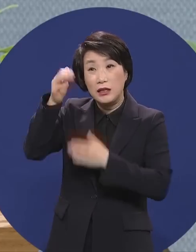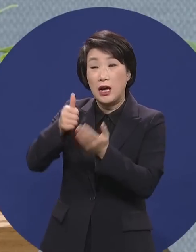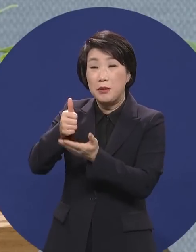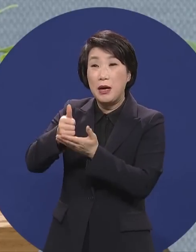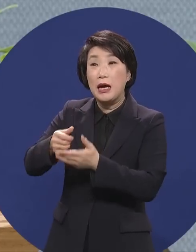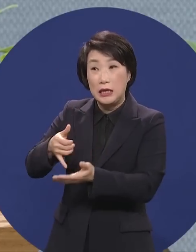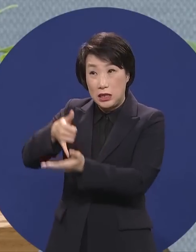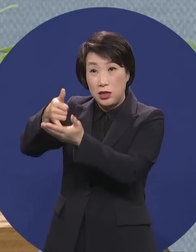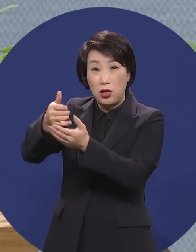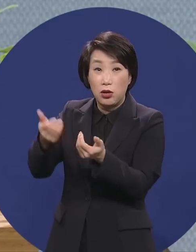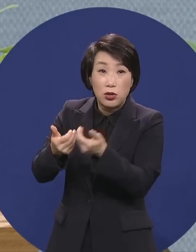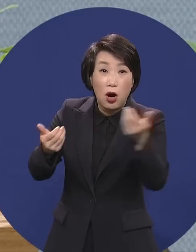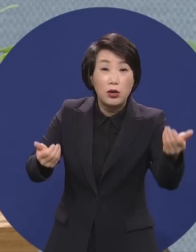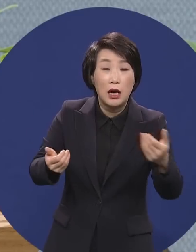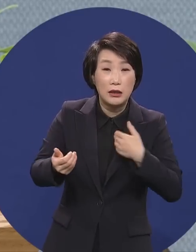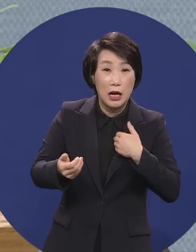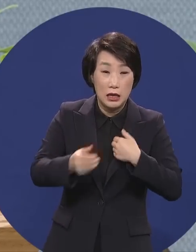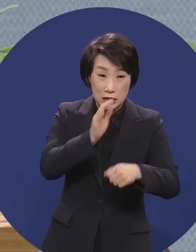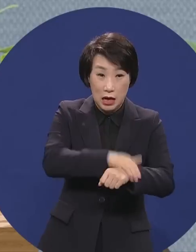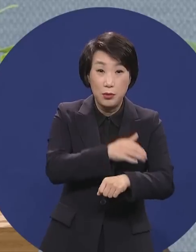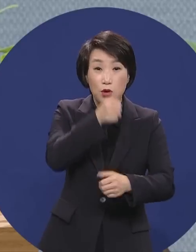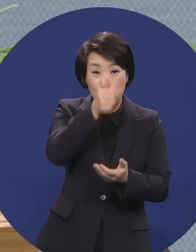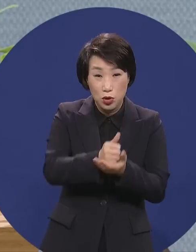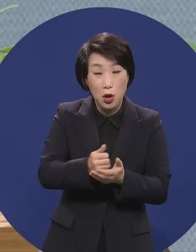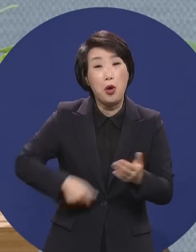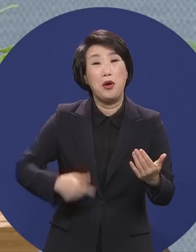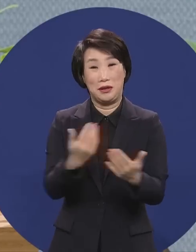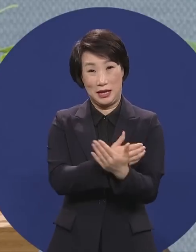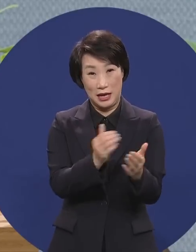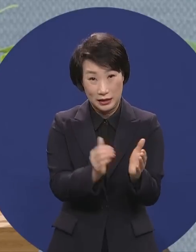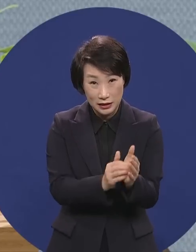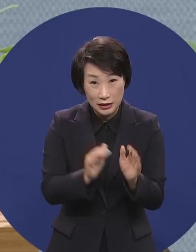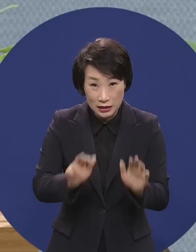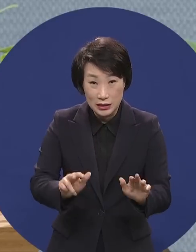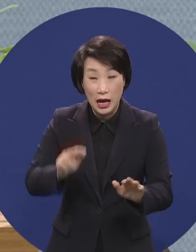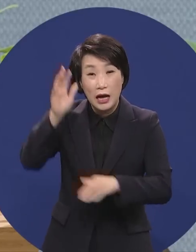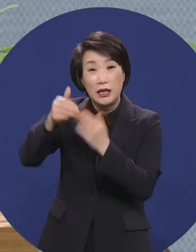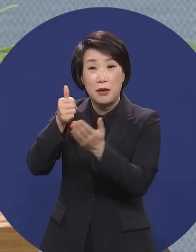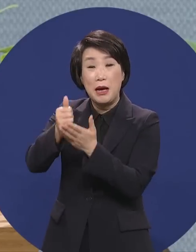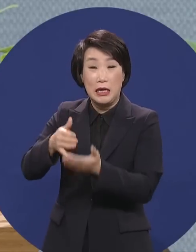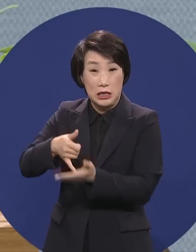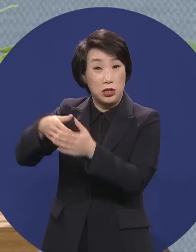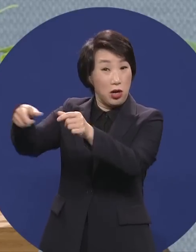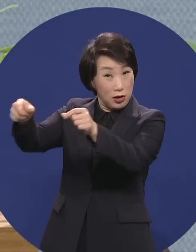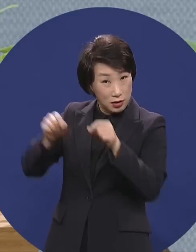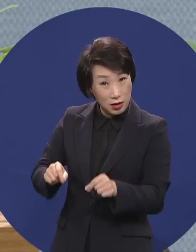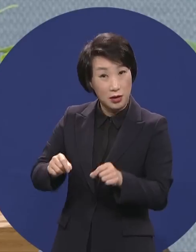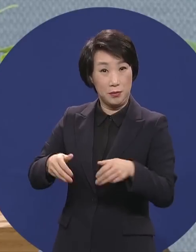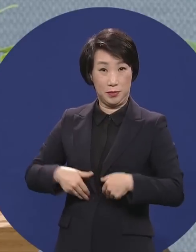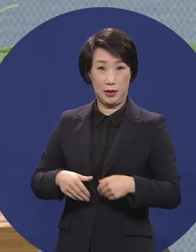하나님을 인격을 떠났던 이 잘못된 죄를 회개하고 하나님의 인격을 수용하라.